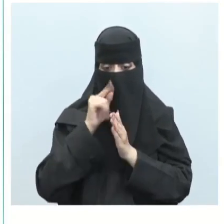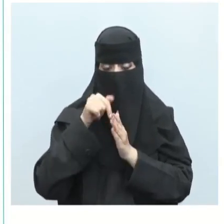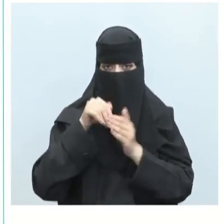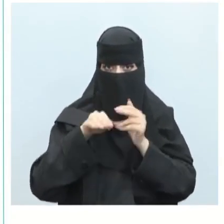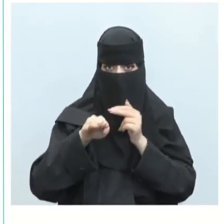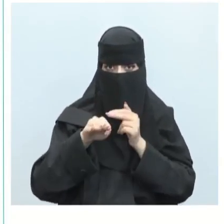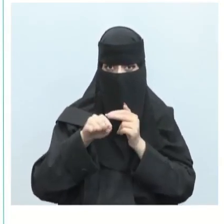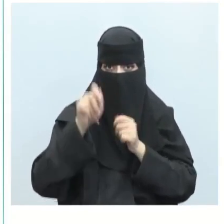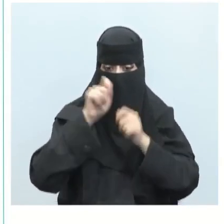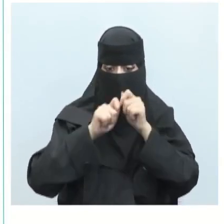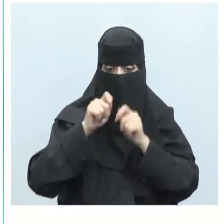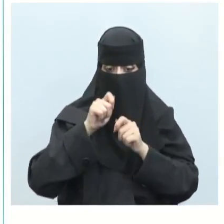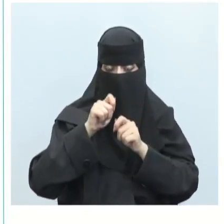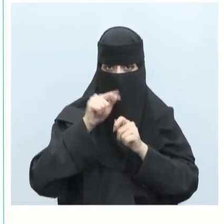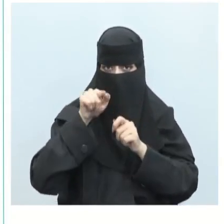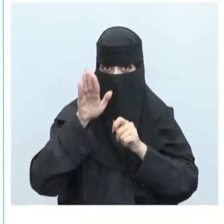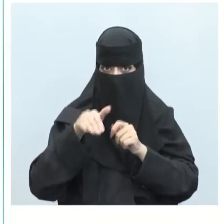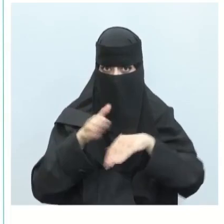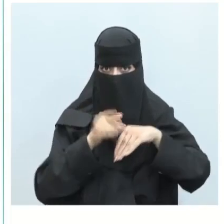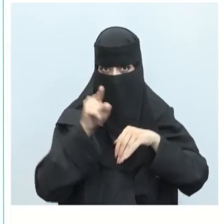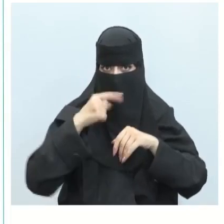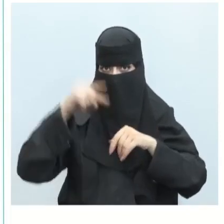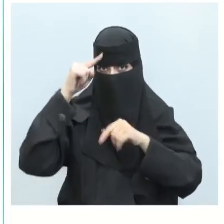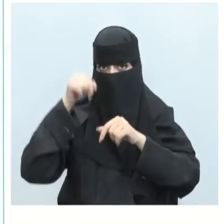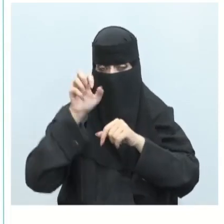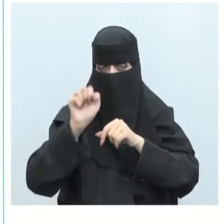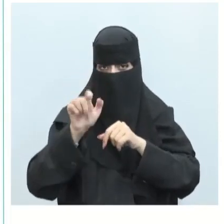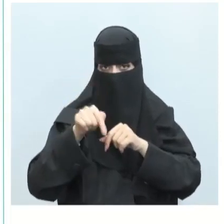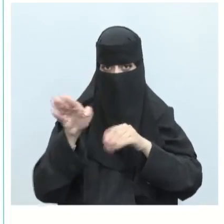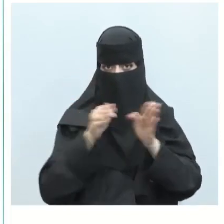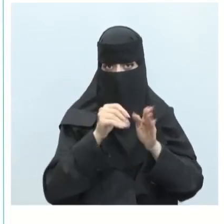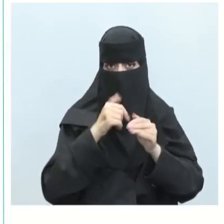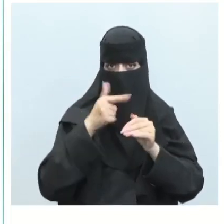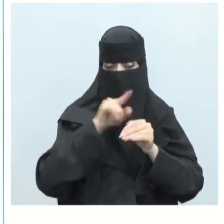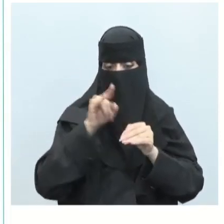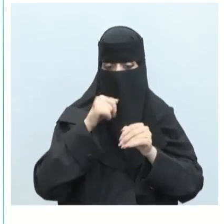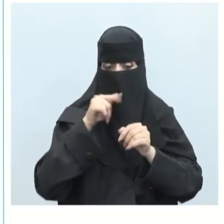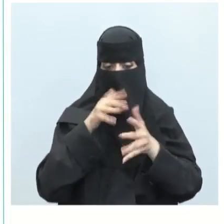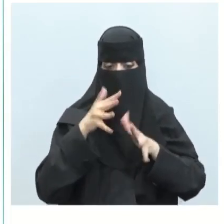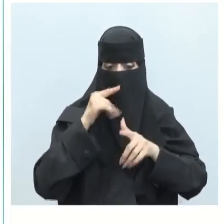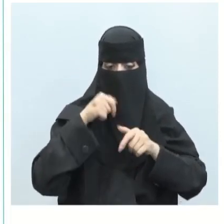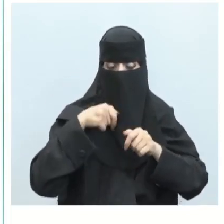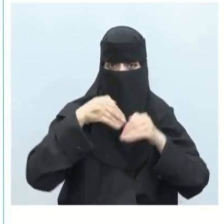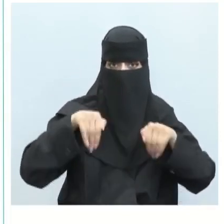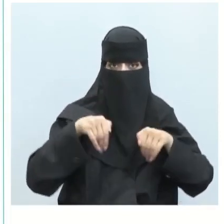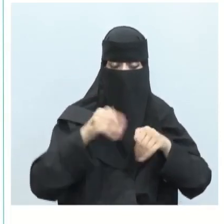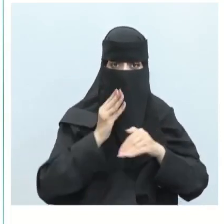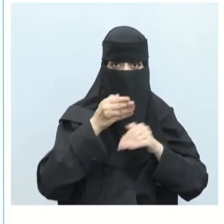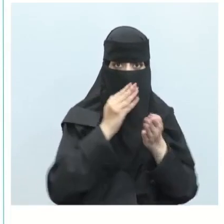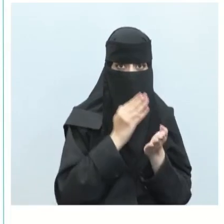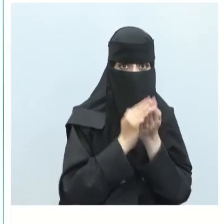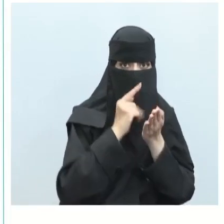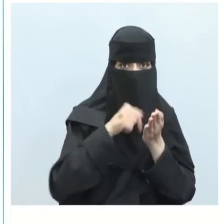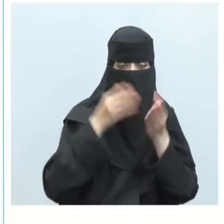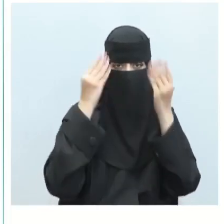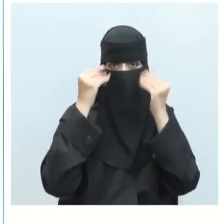خلال استخدام هذه الخدمه خدمه الشبكه الافتراضيه الخاصه في بي ان دون ان يقلق بشان اعتراض بيانات تسجيل